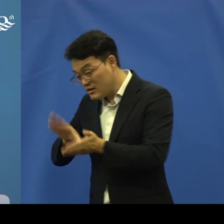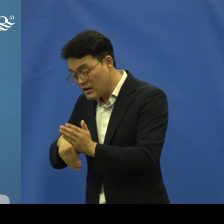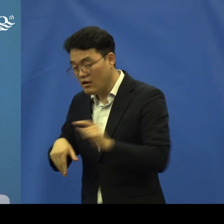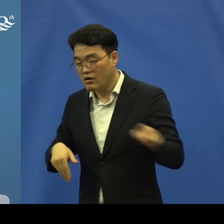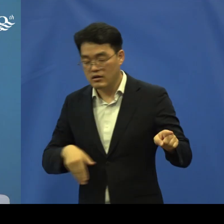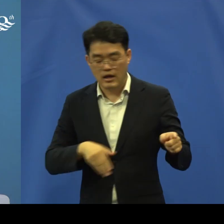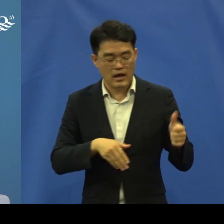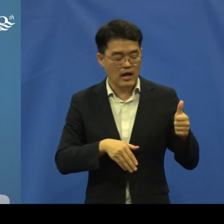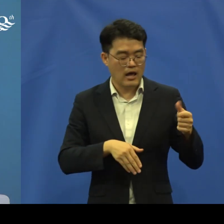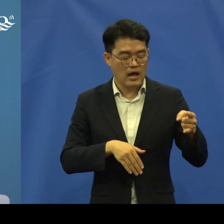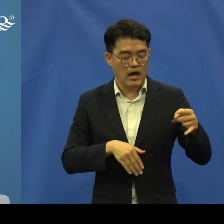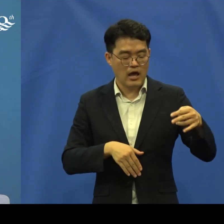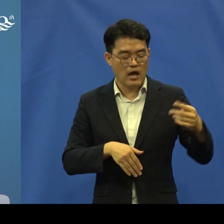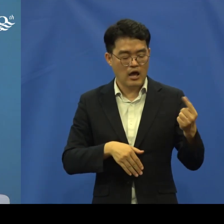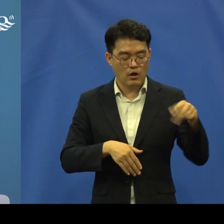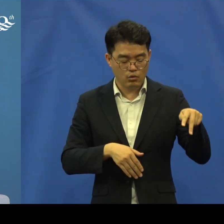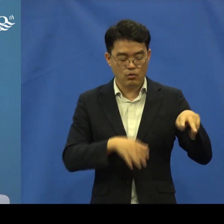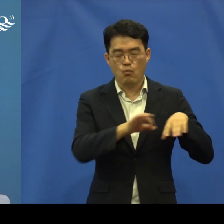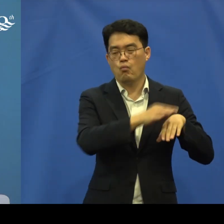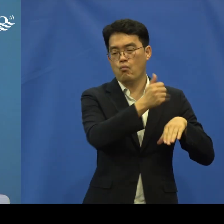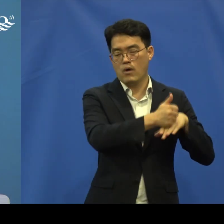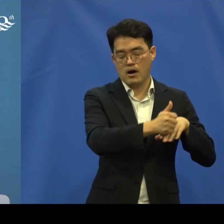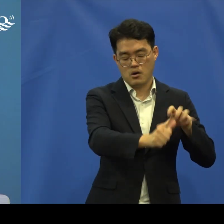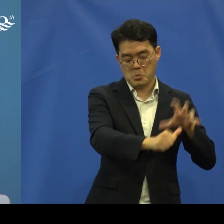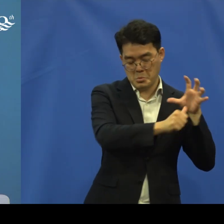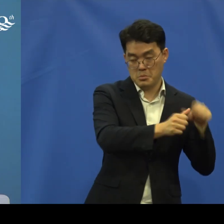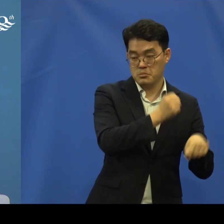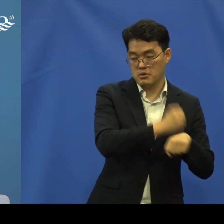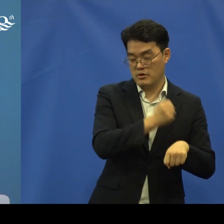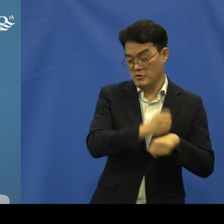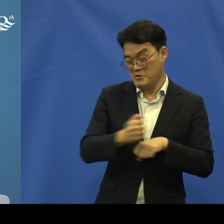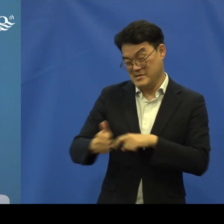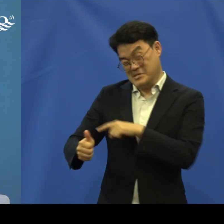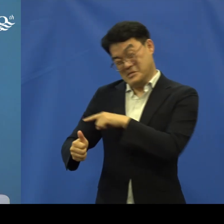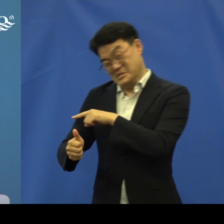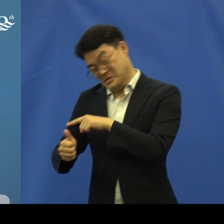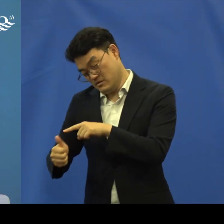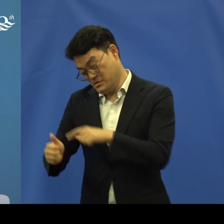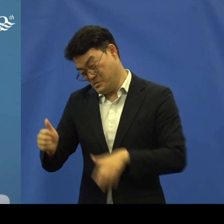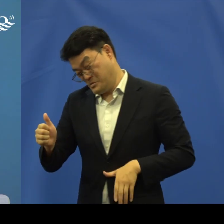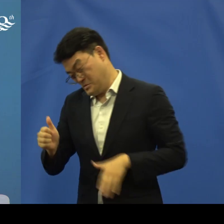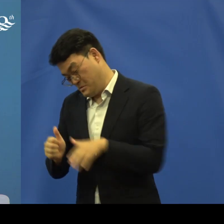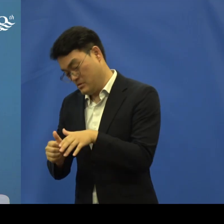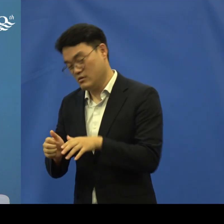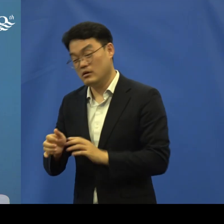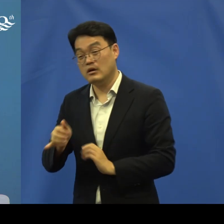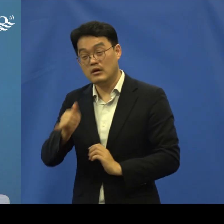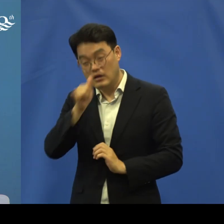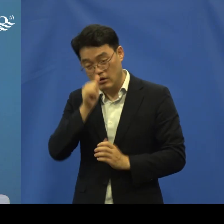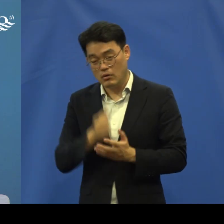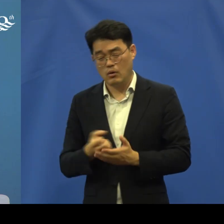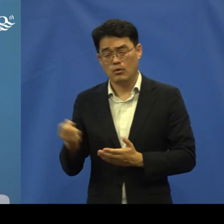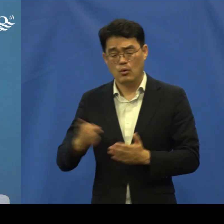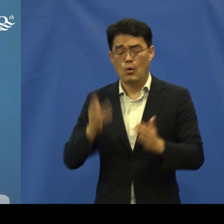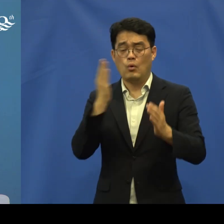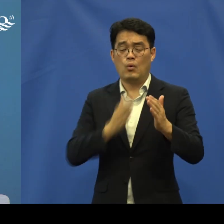달려들어 전방위로 공격을 합니다. 집중포화, 탄생부터 예수님의 십자가를 질